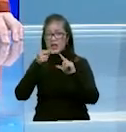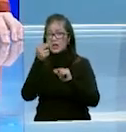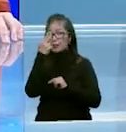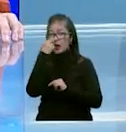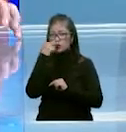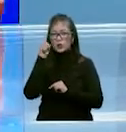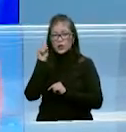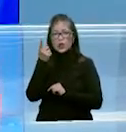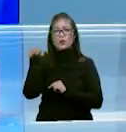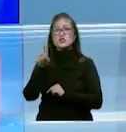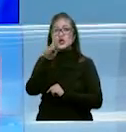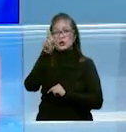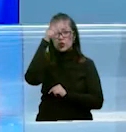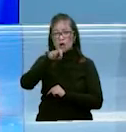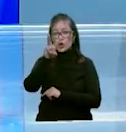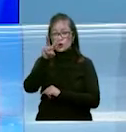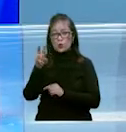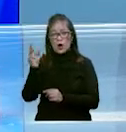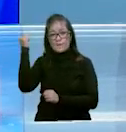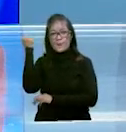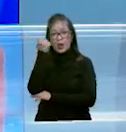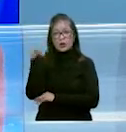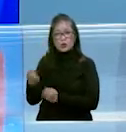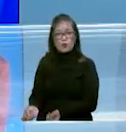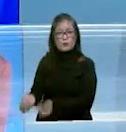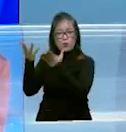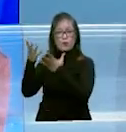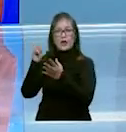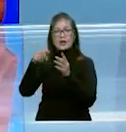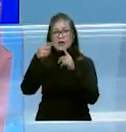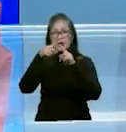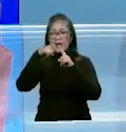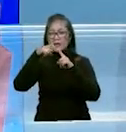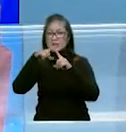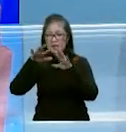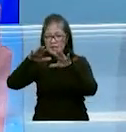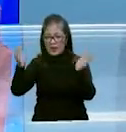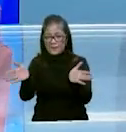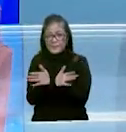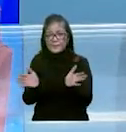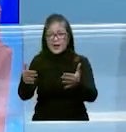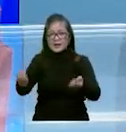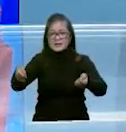satu dari dua bom yang dibawa pelaku merupakan jenis bom rakitan yang diletakkan dalam panci.